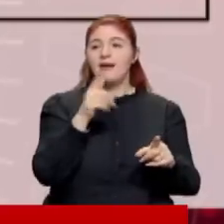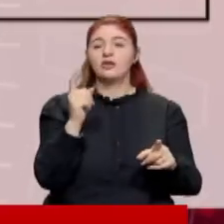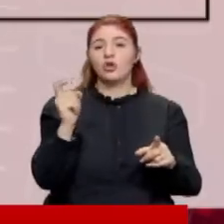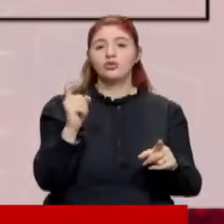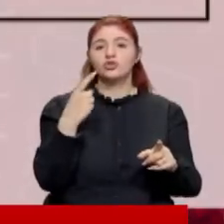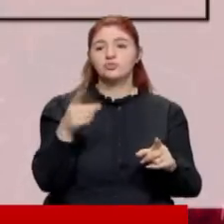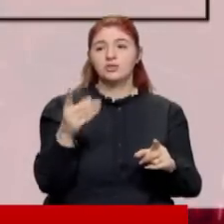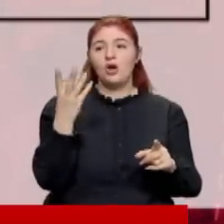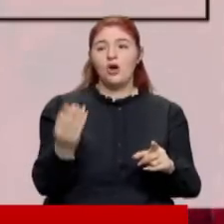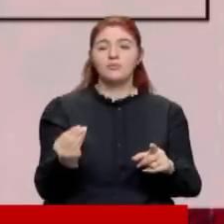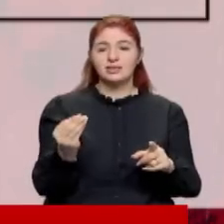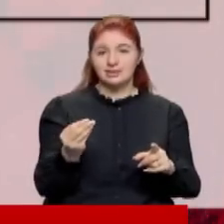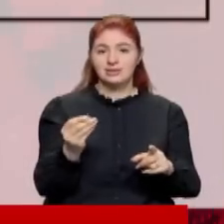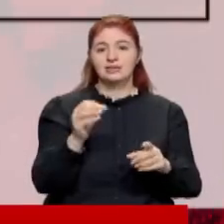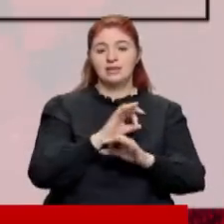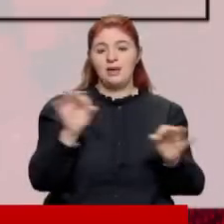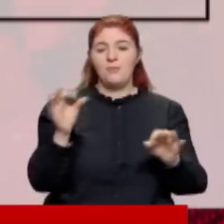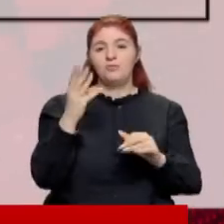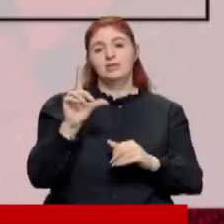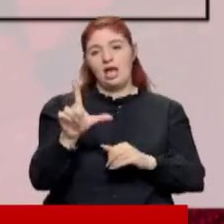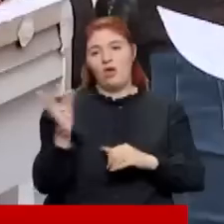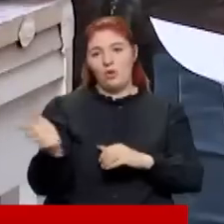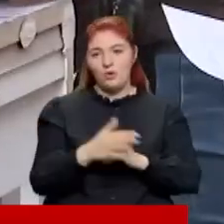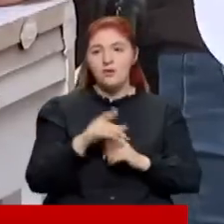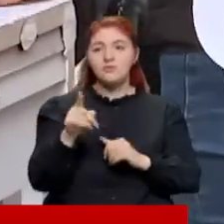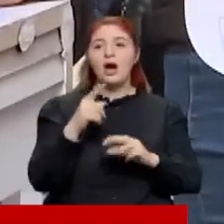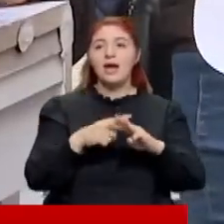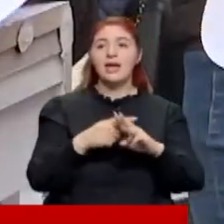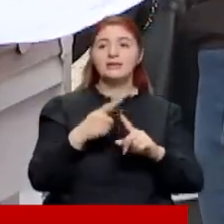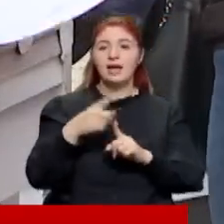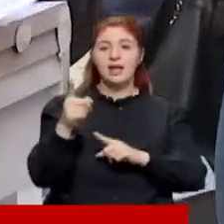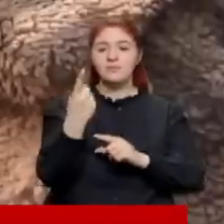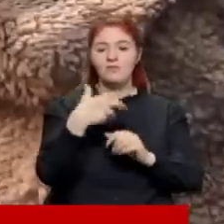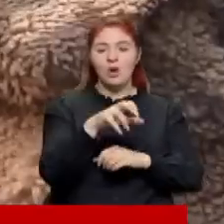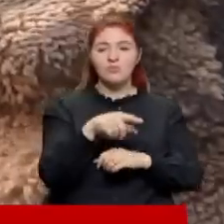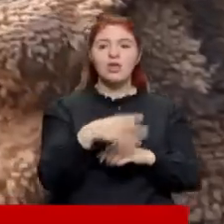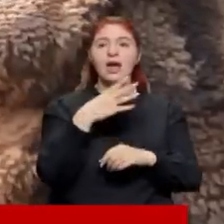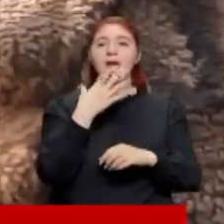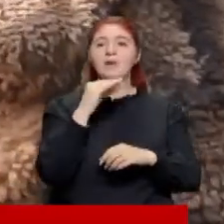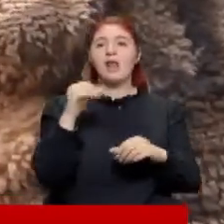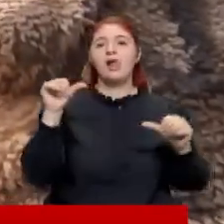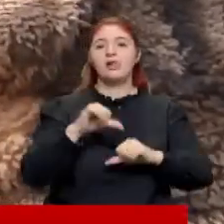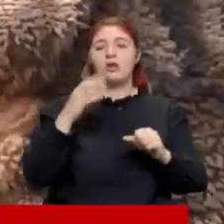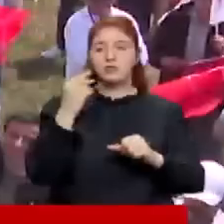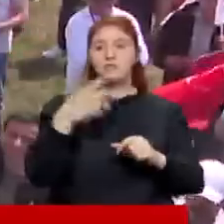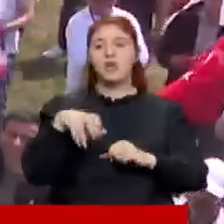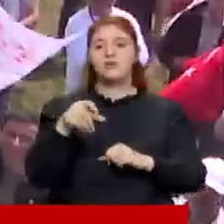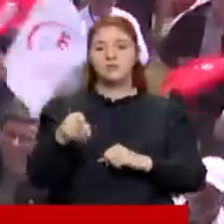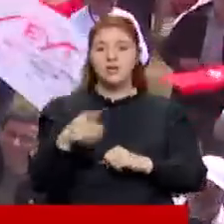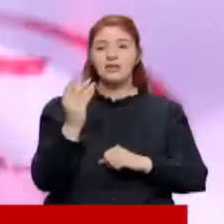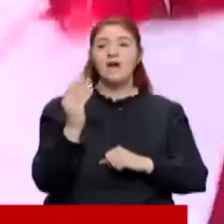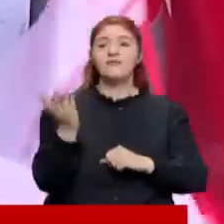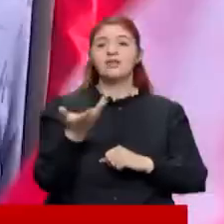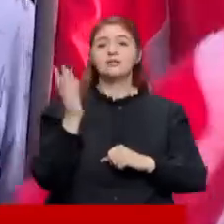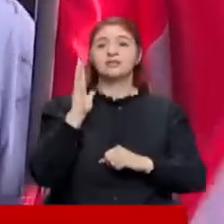erkeklerde ise 9000 prim gününü tamamlamaları gerekiyor. Bu EYT'lilerin bir kısmının emekli olamaması, bir kısmının da daha